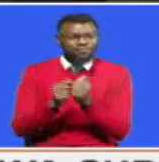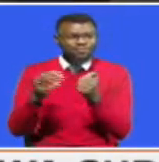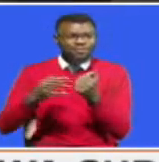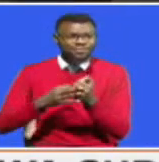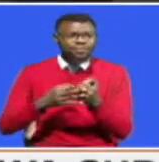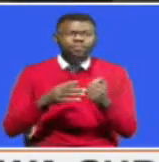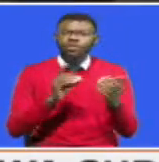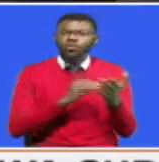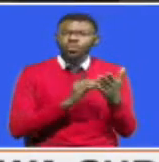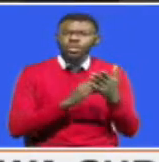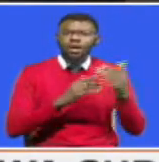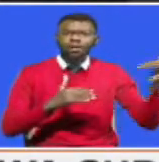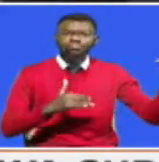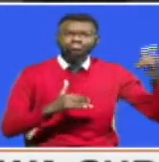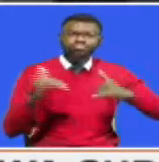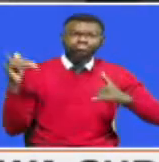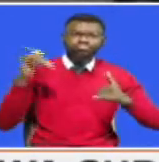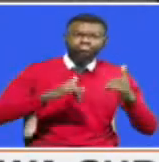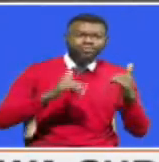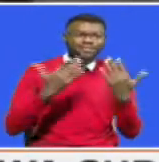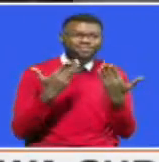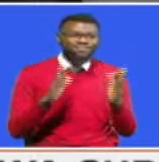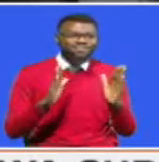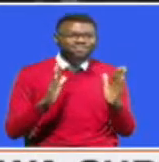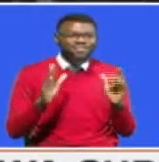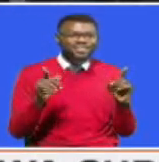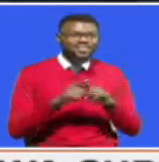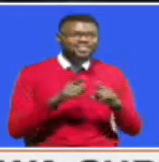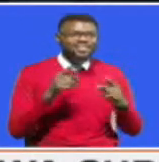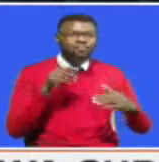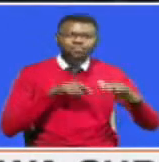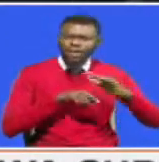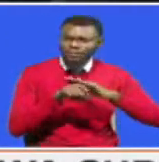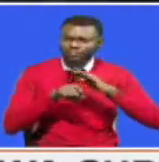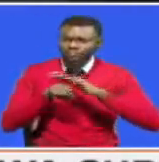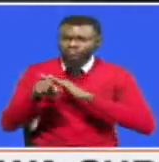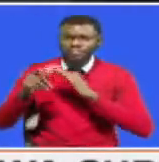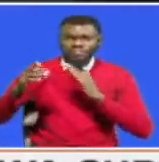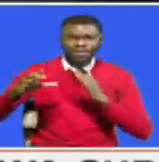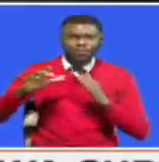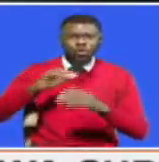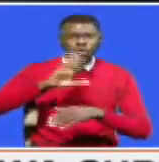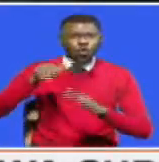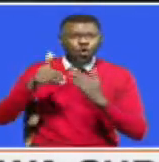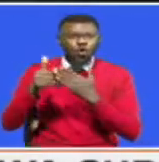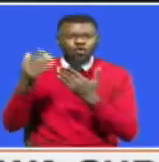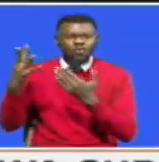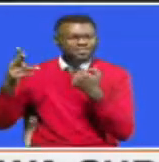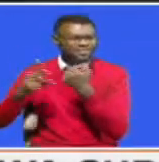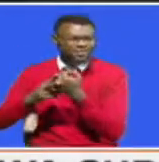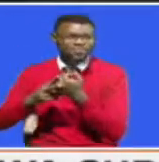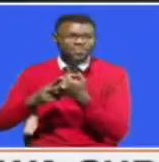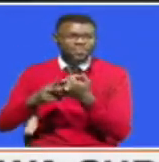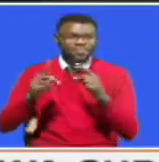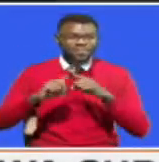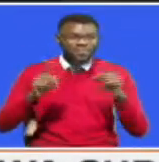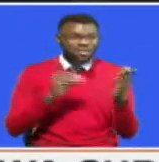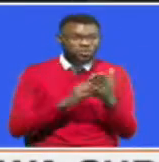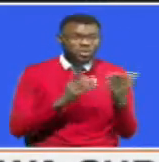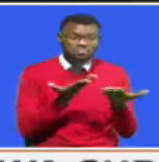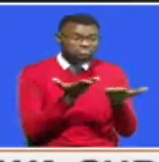baadhi ya madaktari wa Cuba waliwasili nchini na kupelekwa katika kaunti zote 47. Ila madaktari